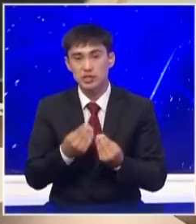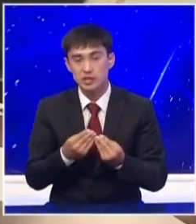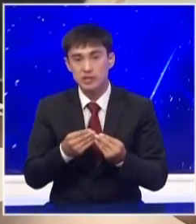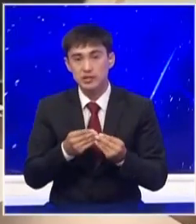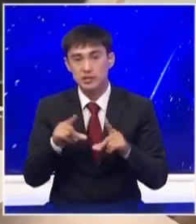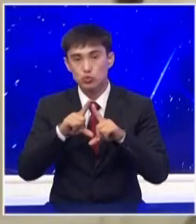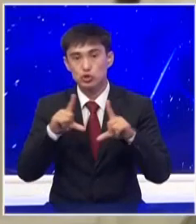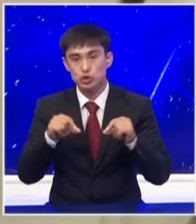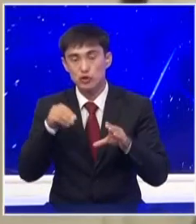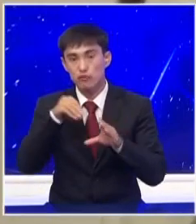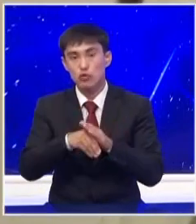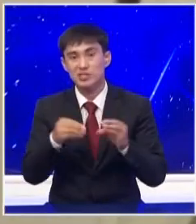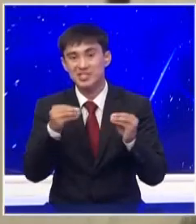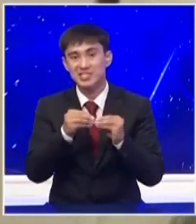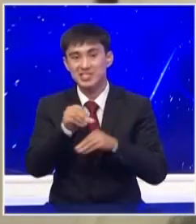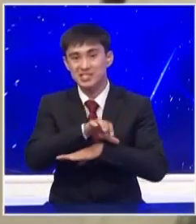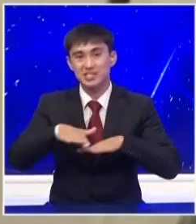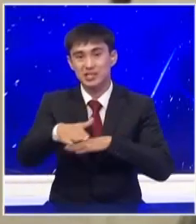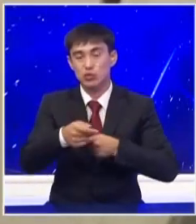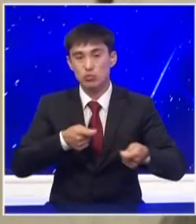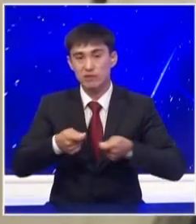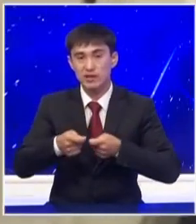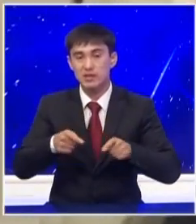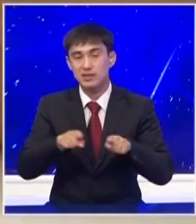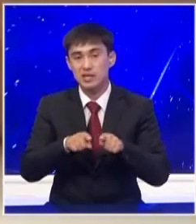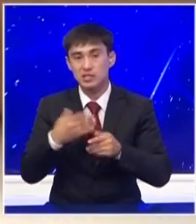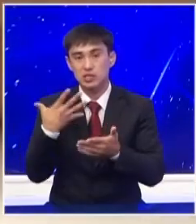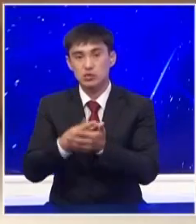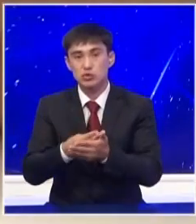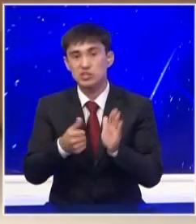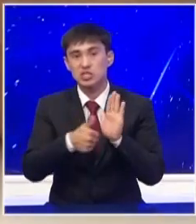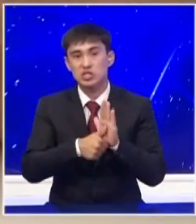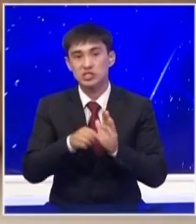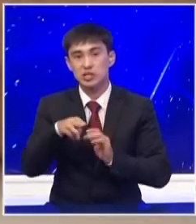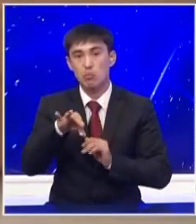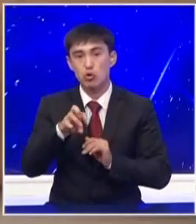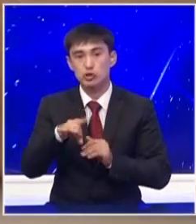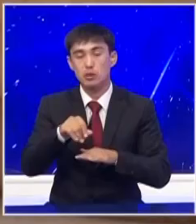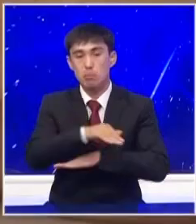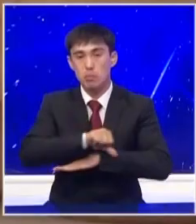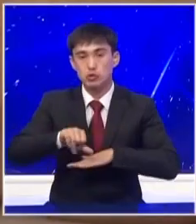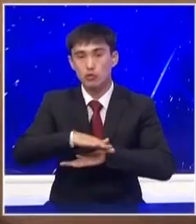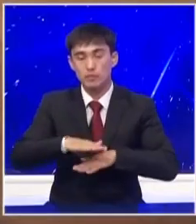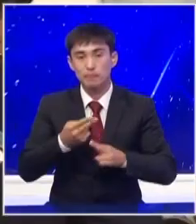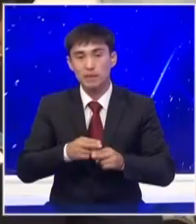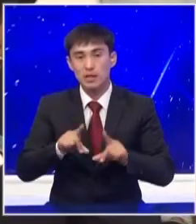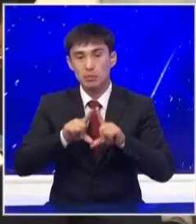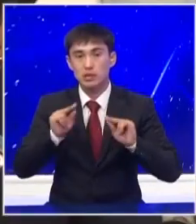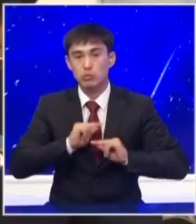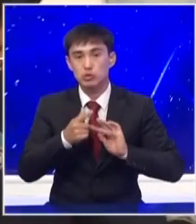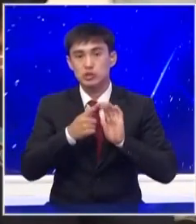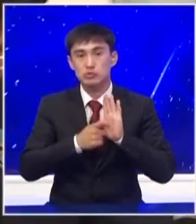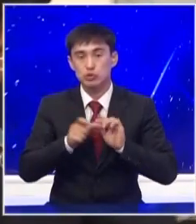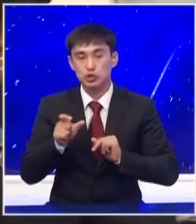структуру учреждения входит 10 территориальных управлений. Также к ней относятся и 6 таможенных постов. В департаменте работают около